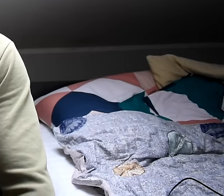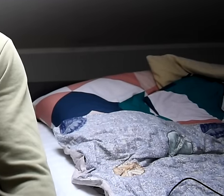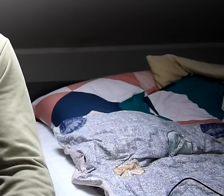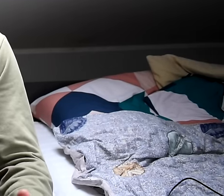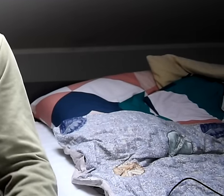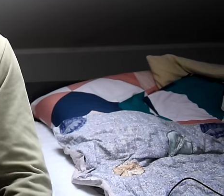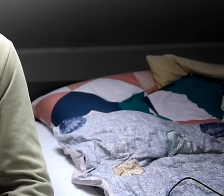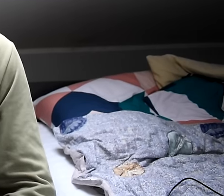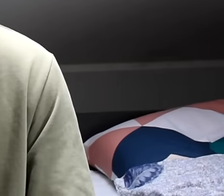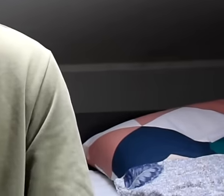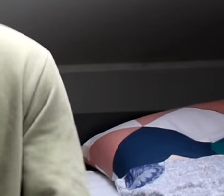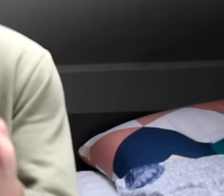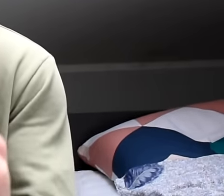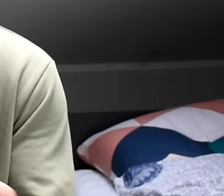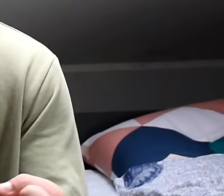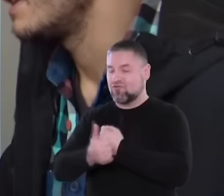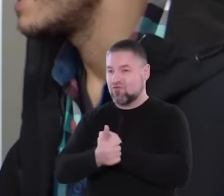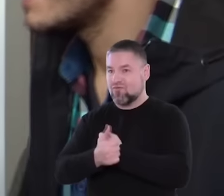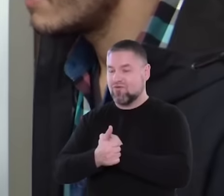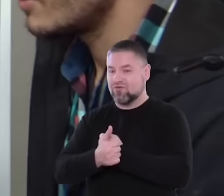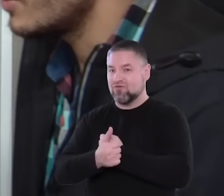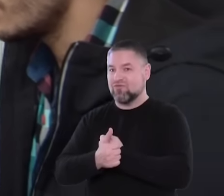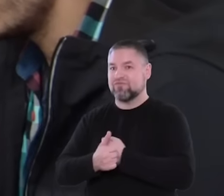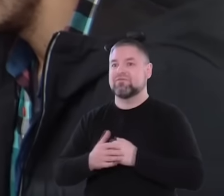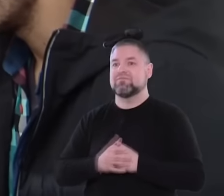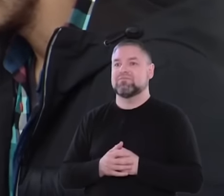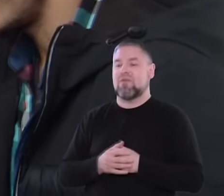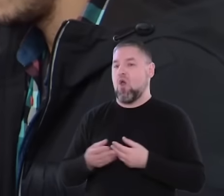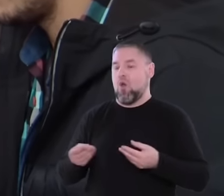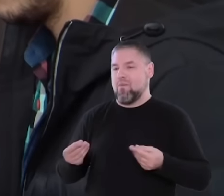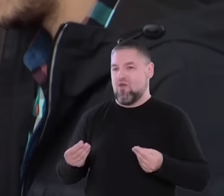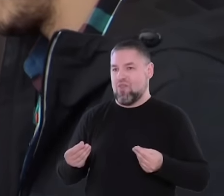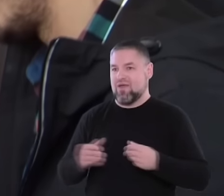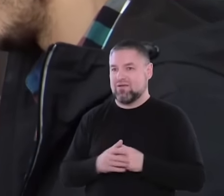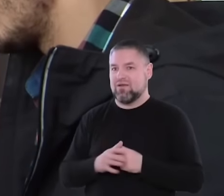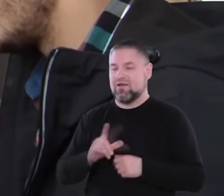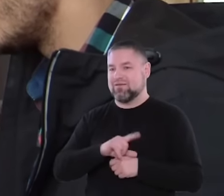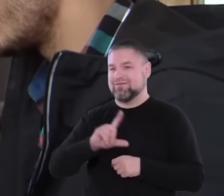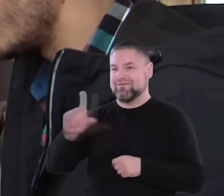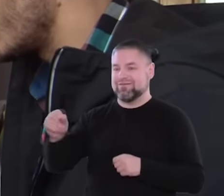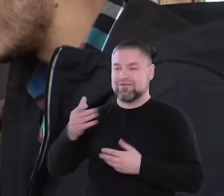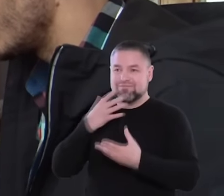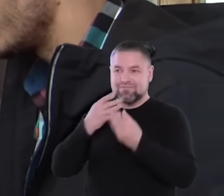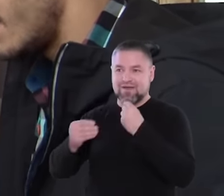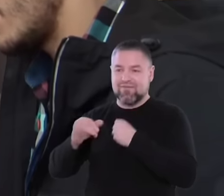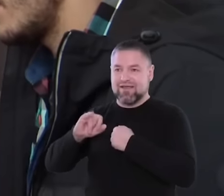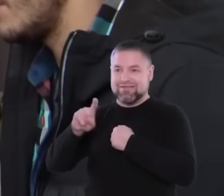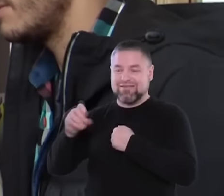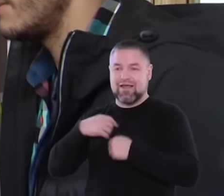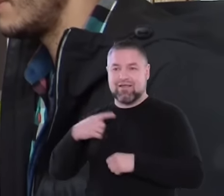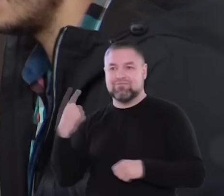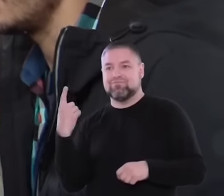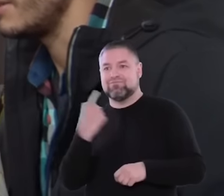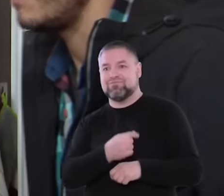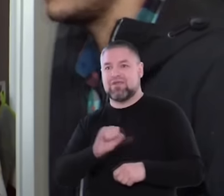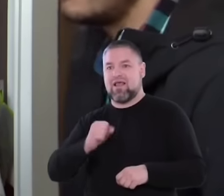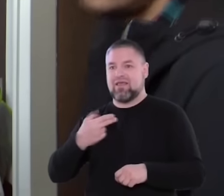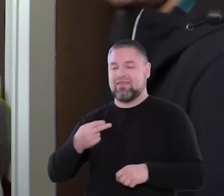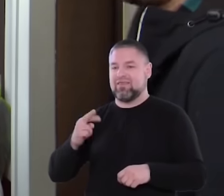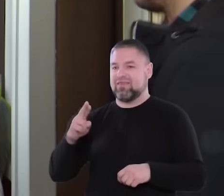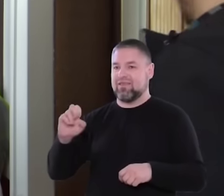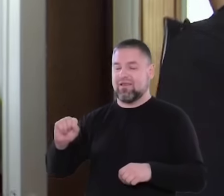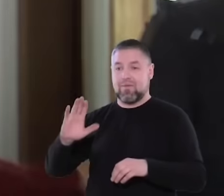go lubię! Spieszcie, a teraz, mamusiu, leć sama zabawiać swoją Izunię, a ja lecę do Anity.